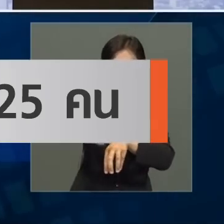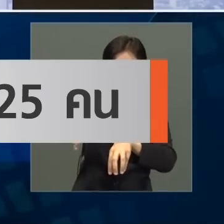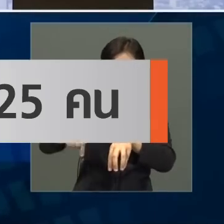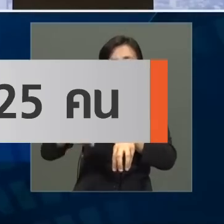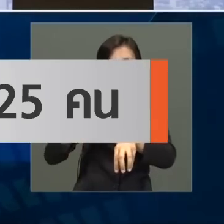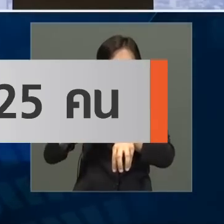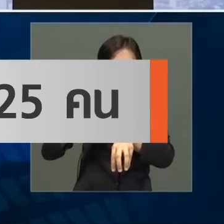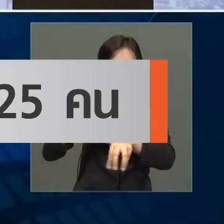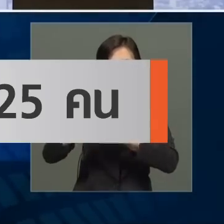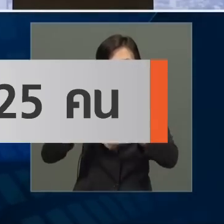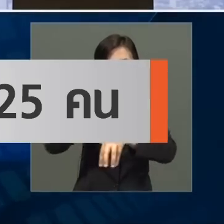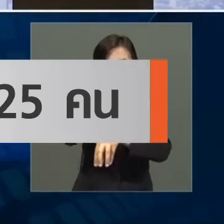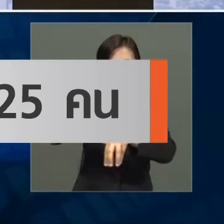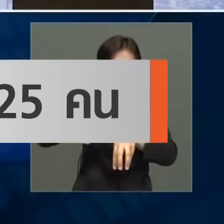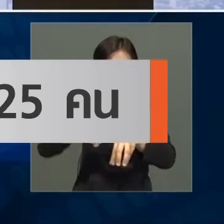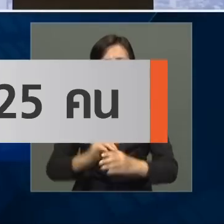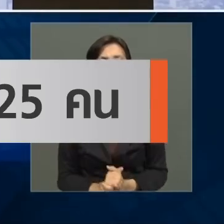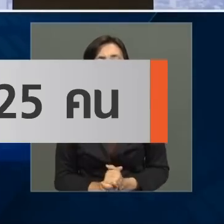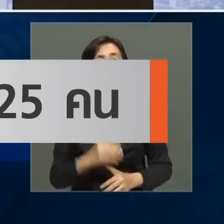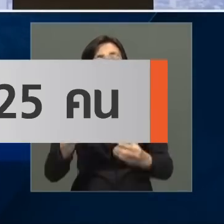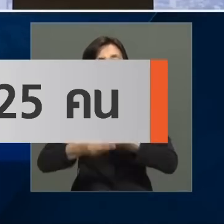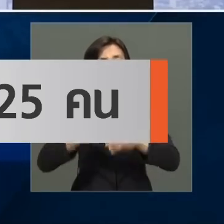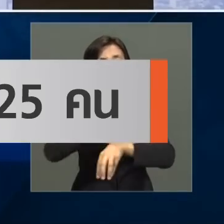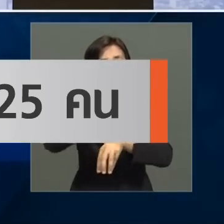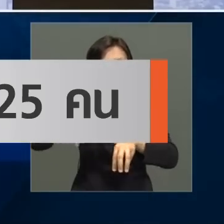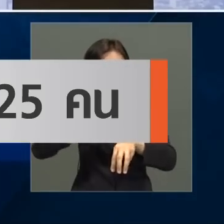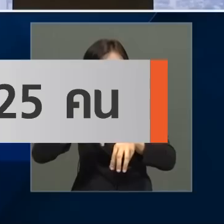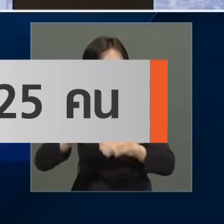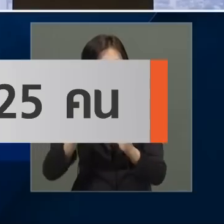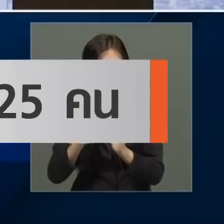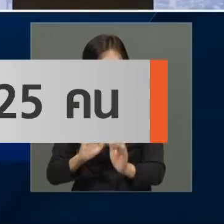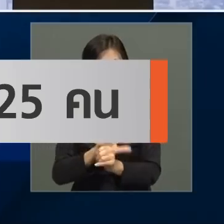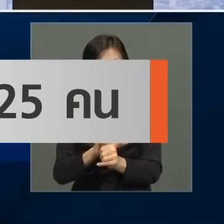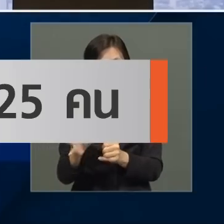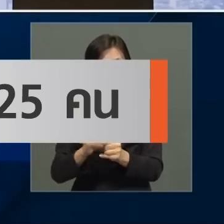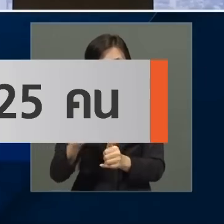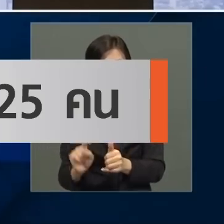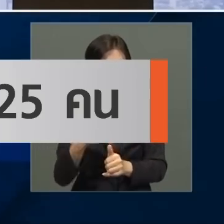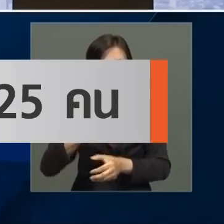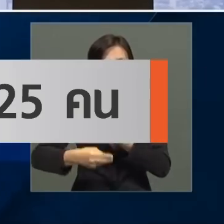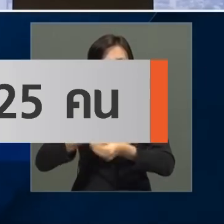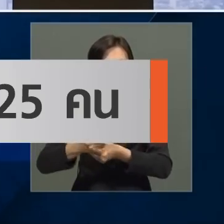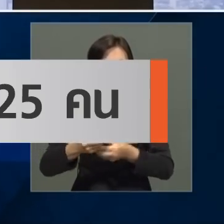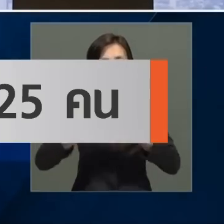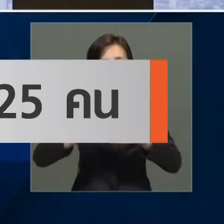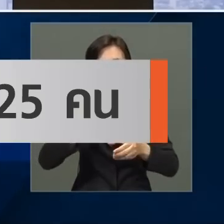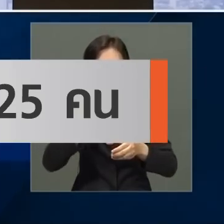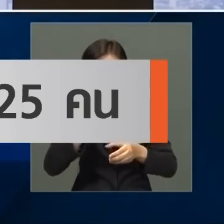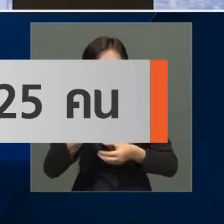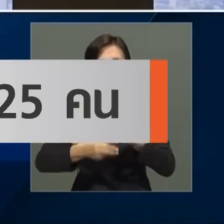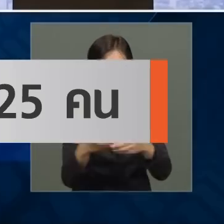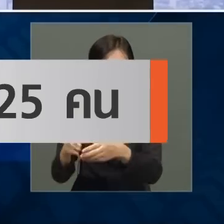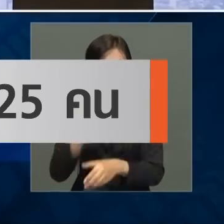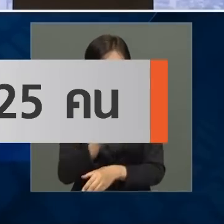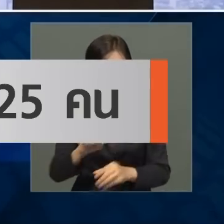ราชบุรี 5รายและศรีสะเกษนะครับนี้เป็นประเด็นร้อนเลยนะครับเพราะผู้ติดเชื้อ 1รายเป็นผู้ติดเชื้อรายแรกของจังหวัด